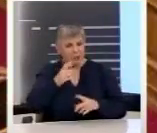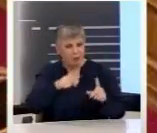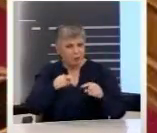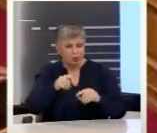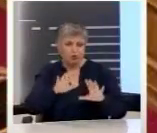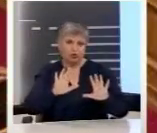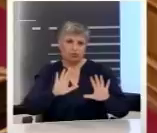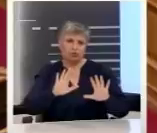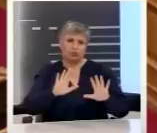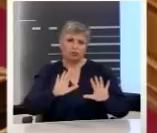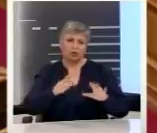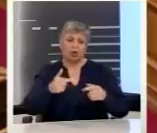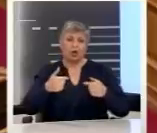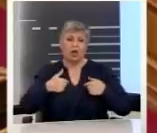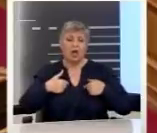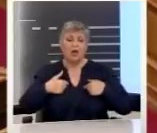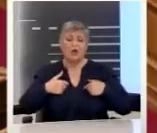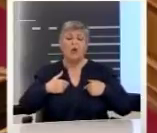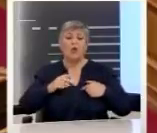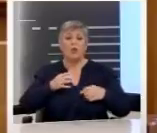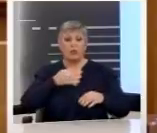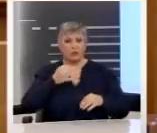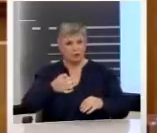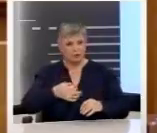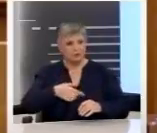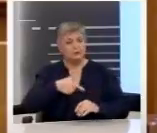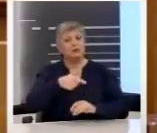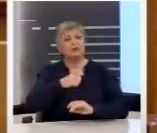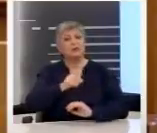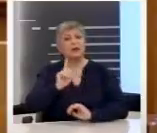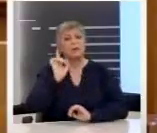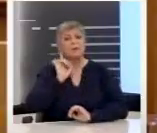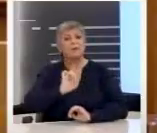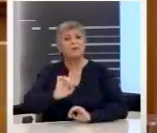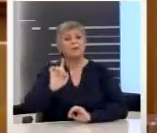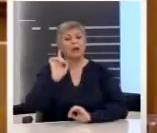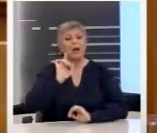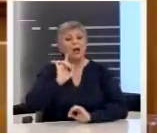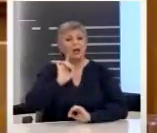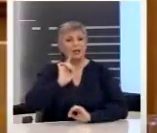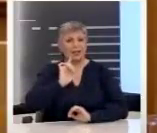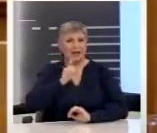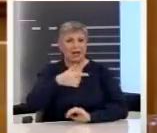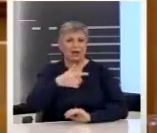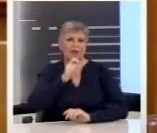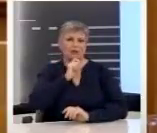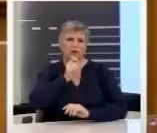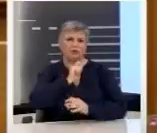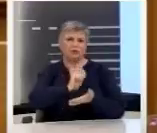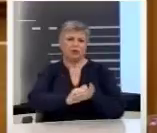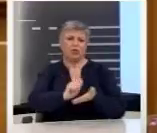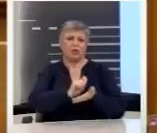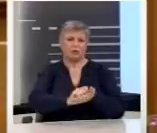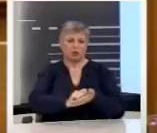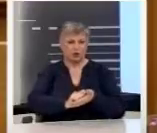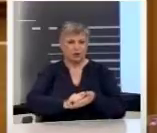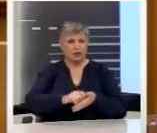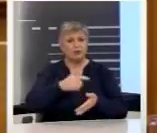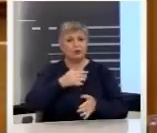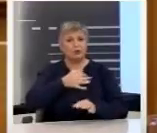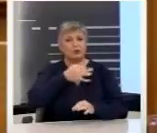δικαστική του συντάκτης του έφερε ένα άρθρο με τίτλο «Ειδικό δικαστήριο για τον Καμένο». Και μάλιστα ότι το άρθρο αυτό ήταν